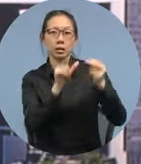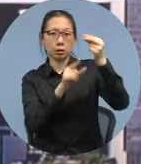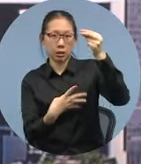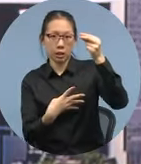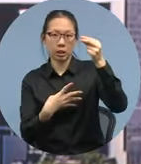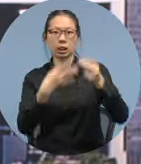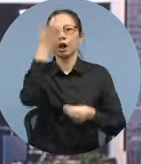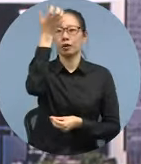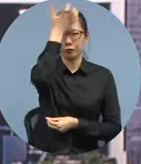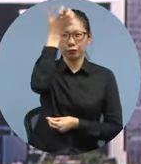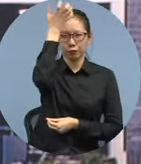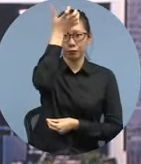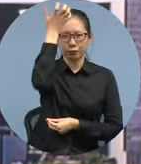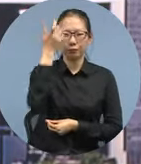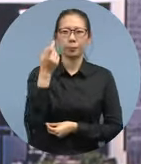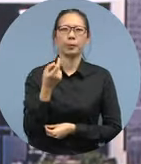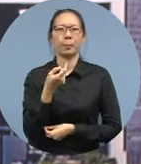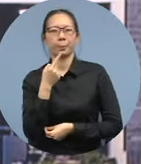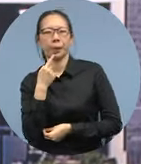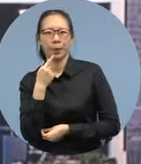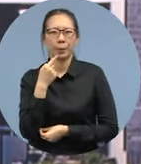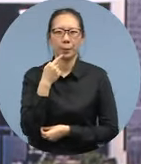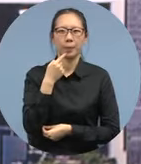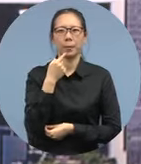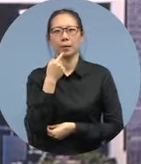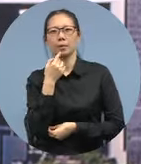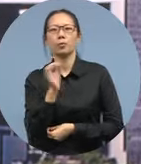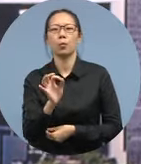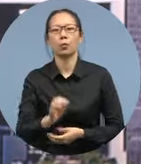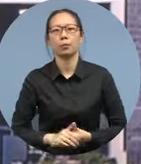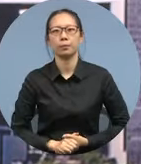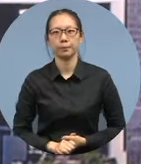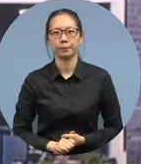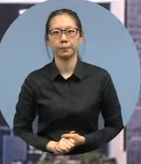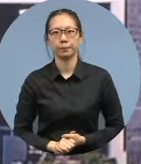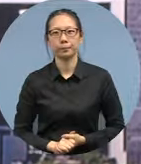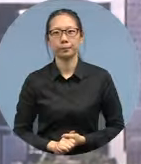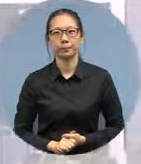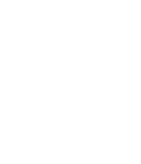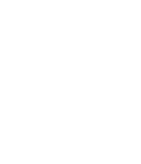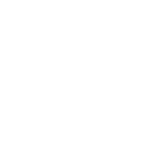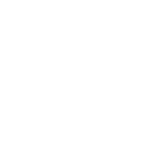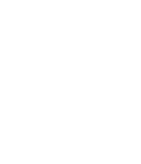咁7月4號就有啲發燒同埋好似冇味道咁樣啦。